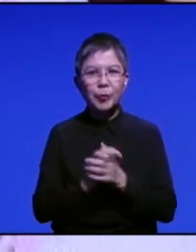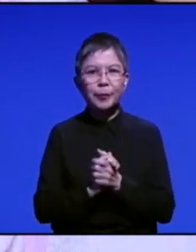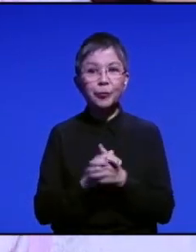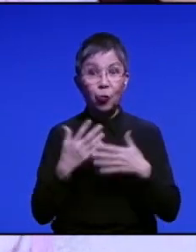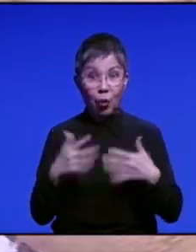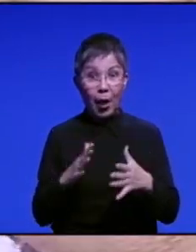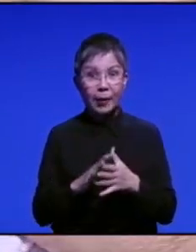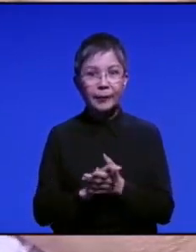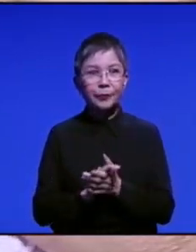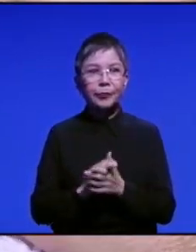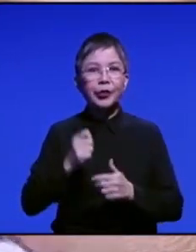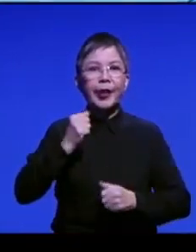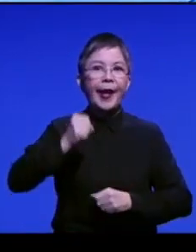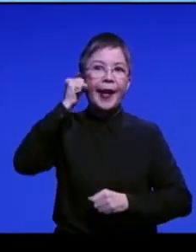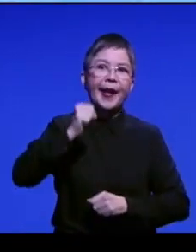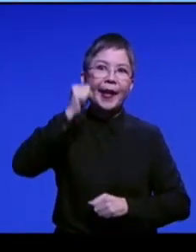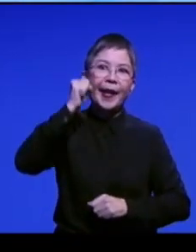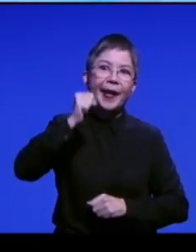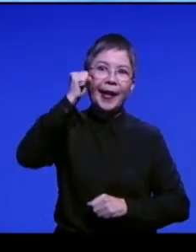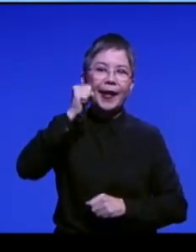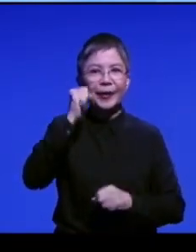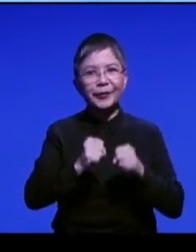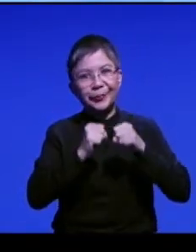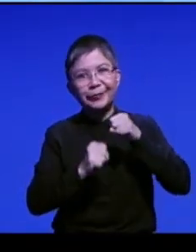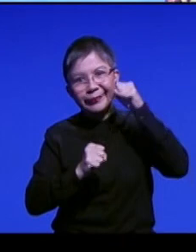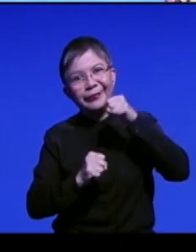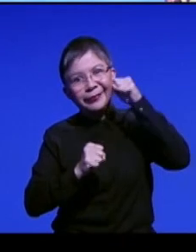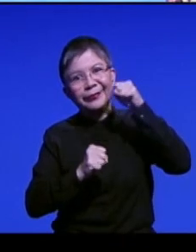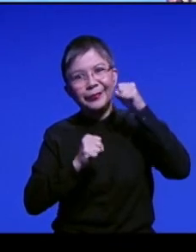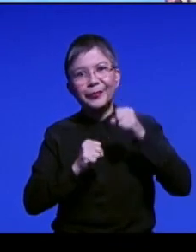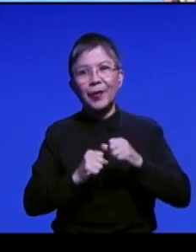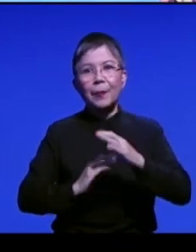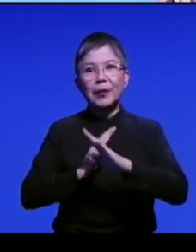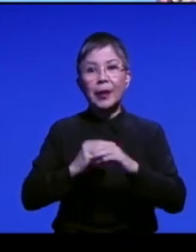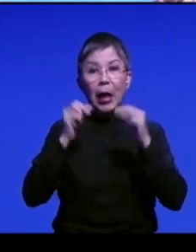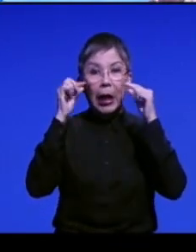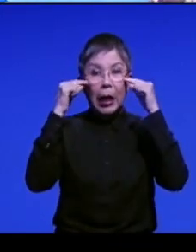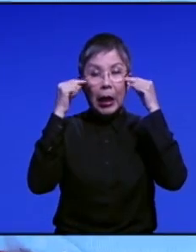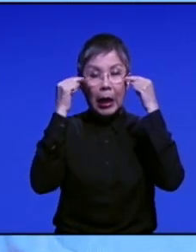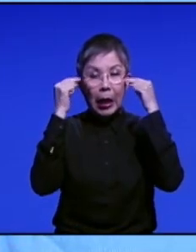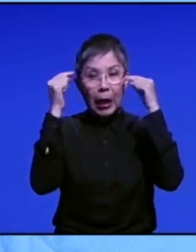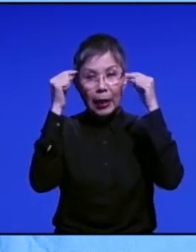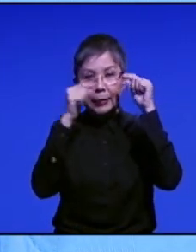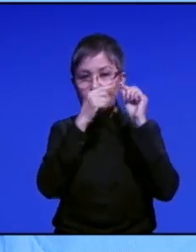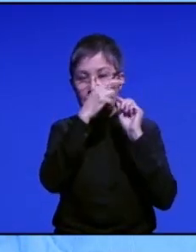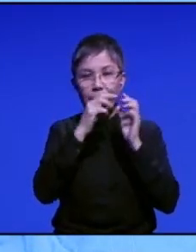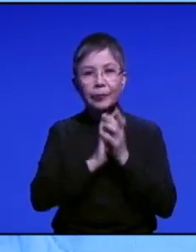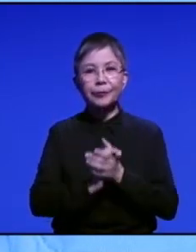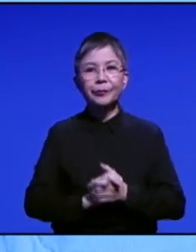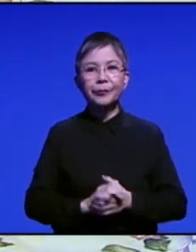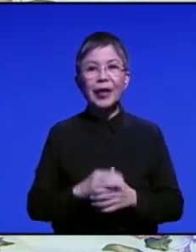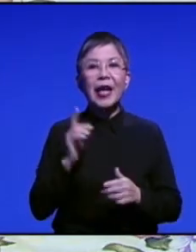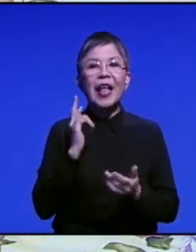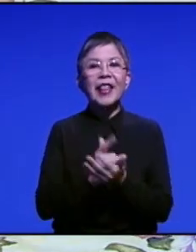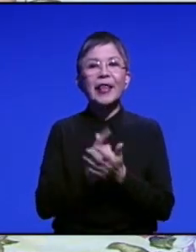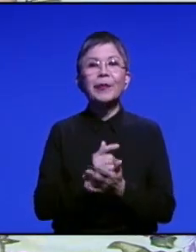Setelah itu gunakan face roller dan sisir batu alami. Fungsinya bisa mencegah kerutan dan penuaan dini pada bagian wajah, serta